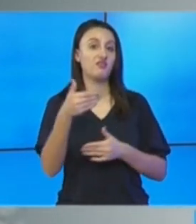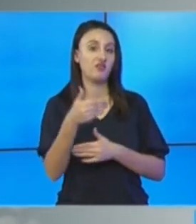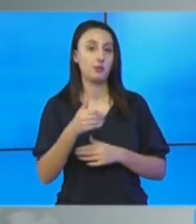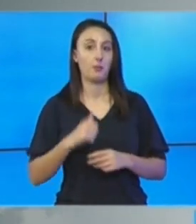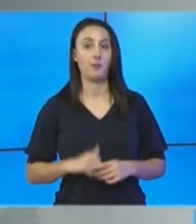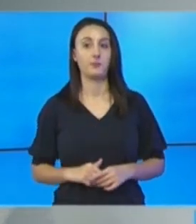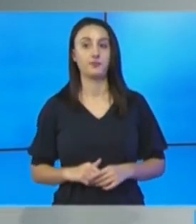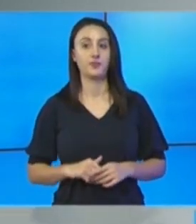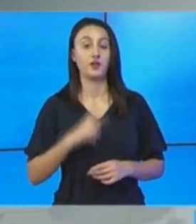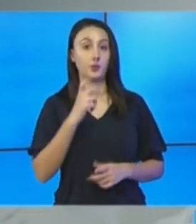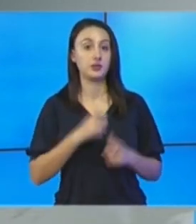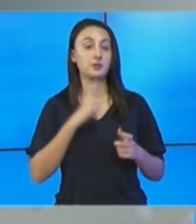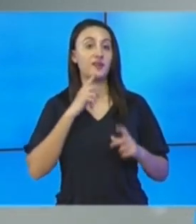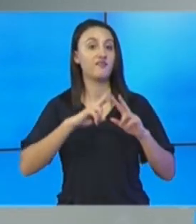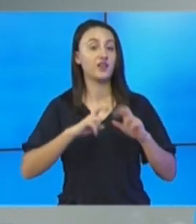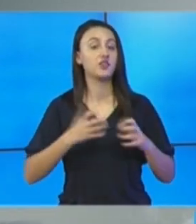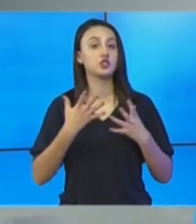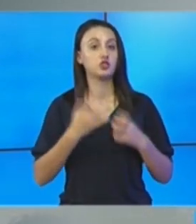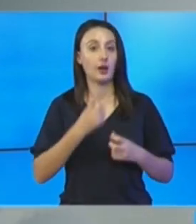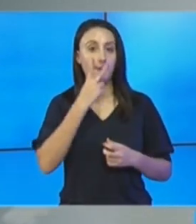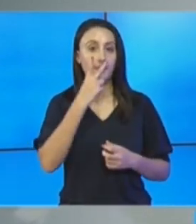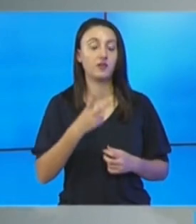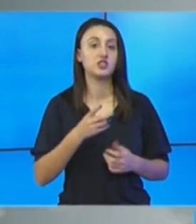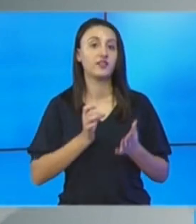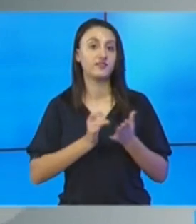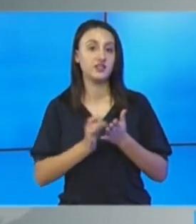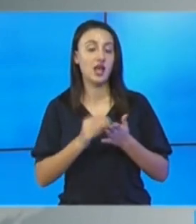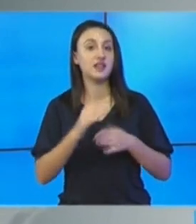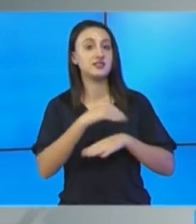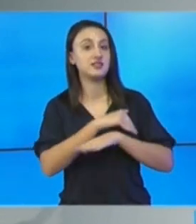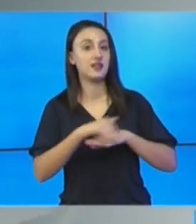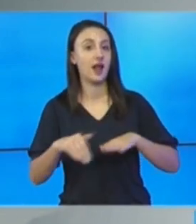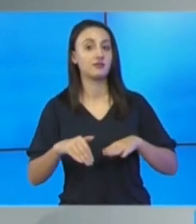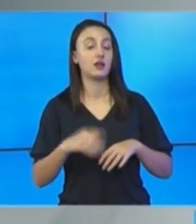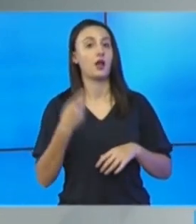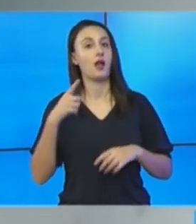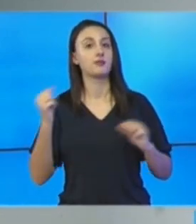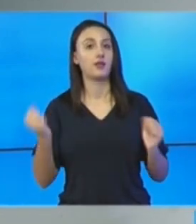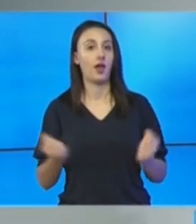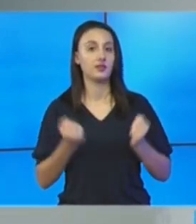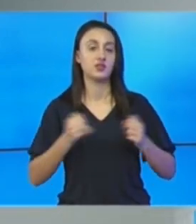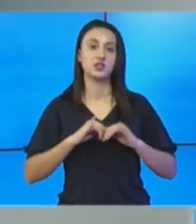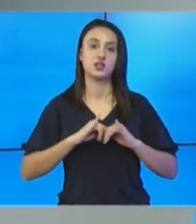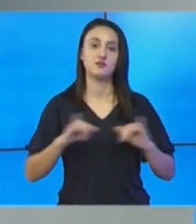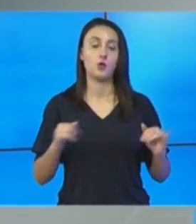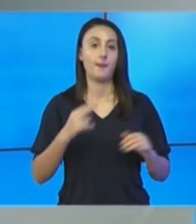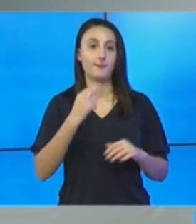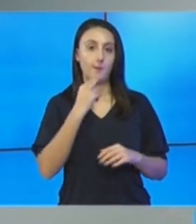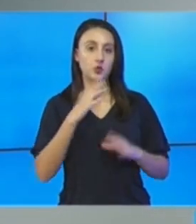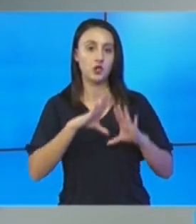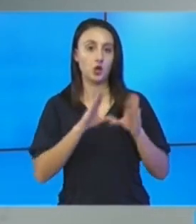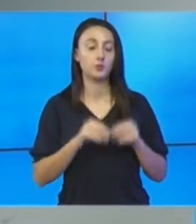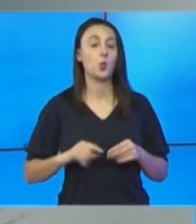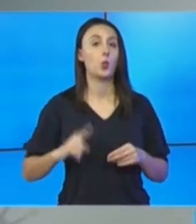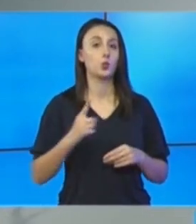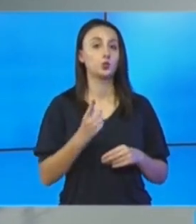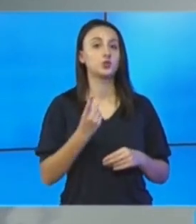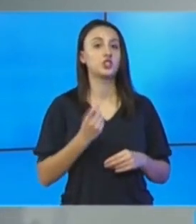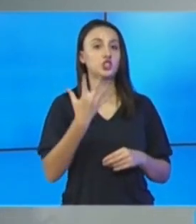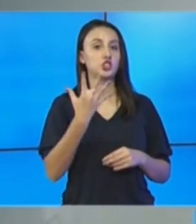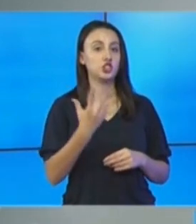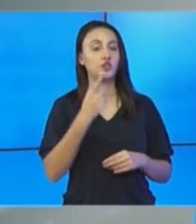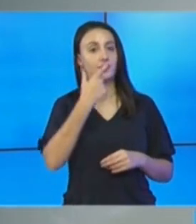comerciale, vorbim de verificările în ceea ce privește comerțul stradal ilicit, precum și alte activități desfășurate de poliția română. Unul din cinci